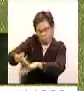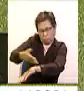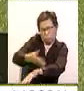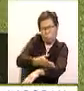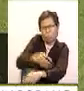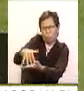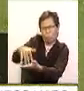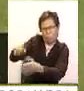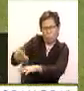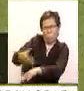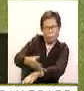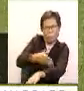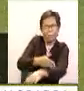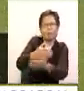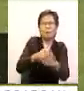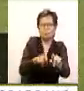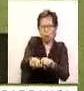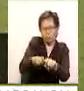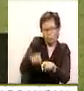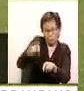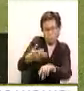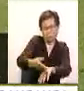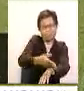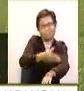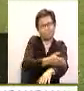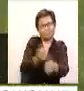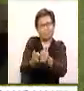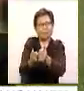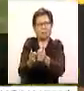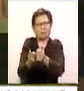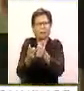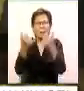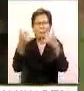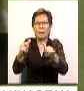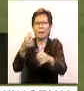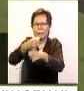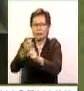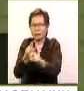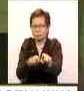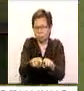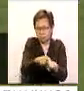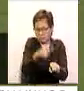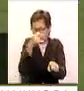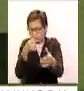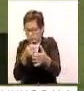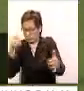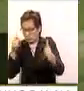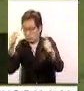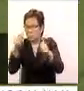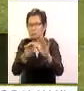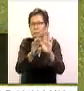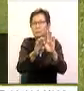diperbaiki. Tambahan pula, di bahagian serangan juga perlu diperbaiki dengan kemasukan playmaker dan penyerang yang tajam di depan pintu